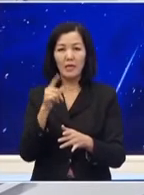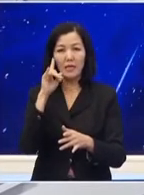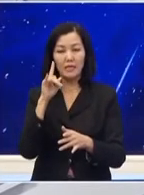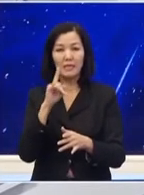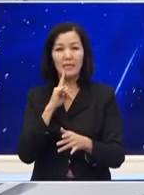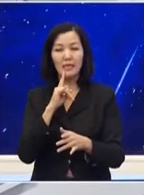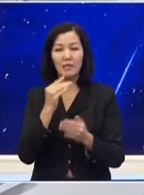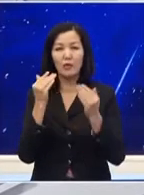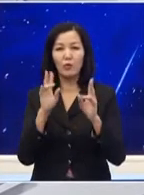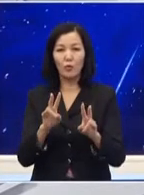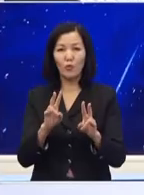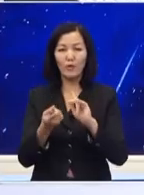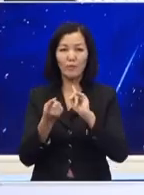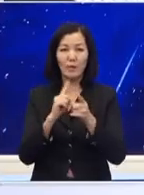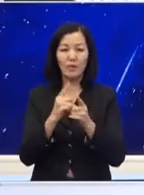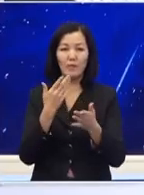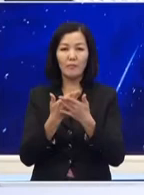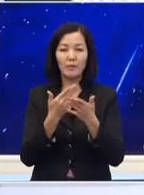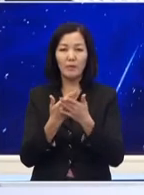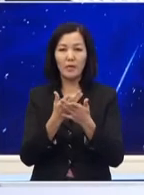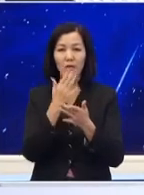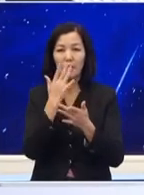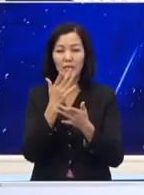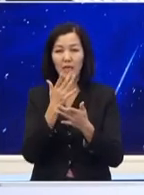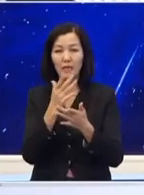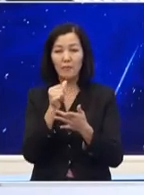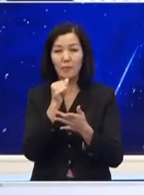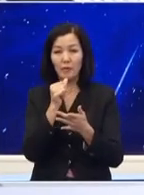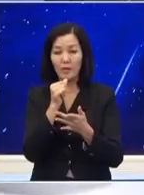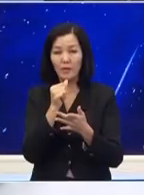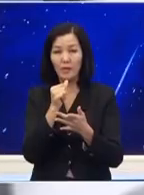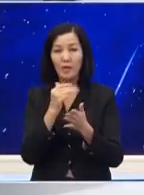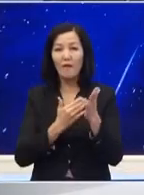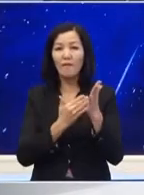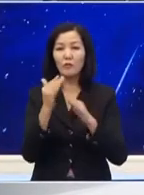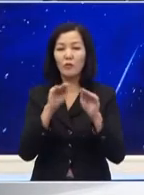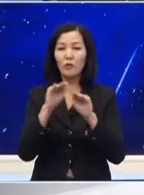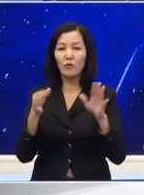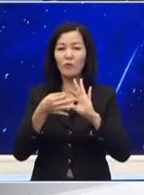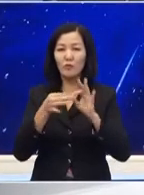производителя, однако позже они перешли к применению иностранной продукции. Причиной стал более высокий уровень